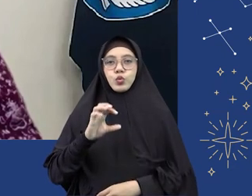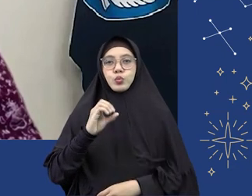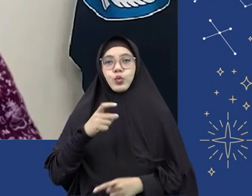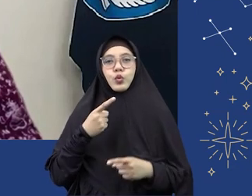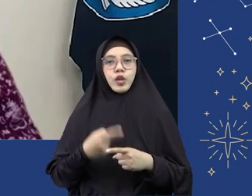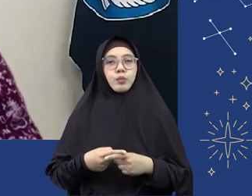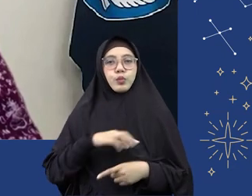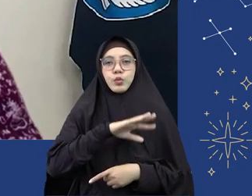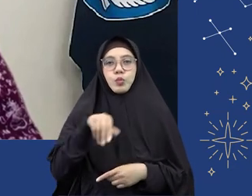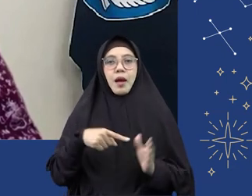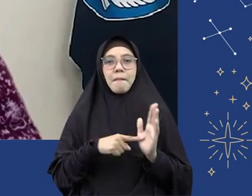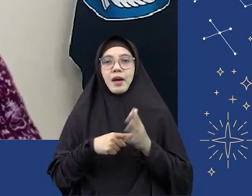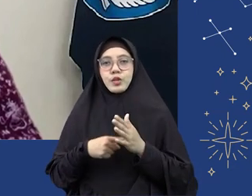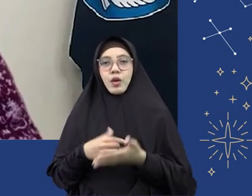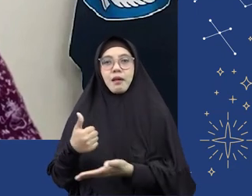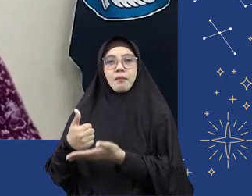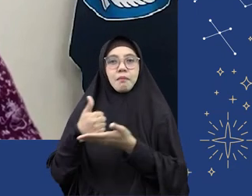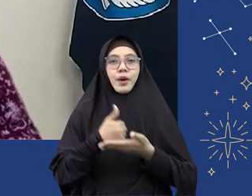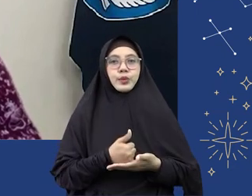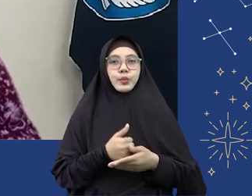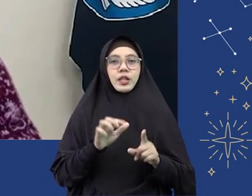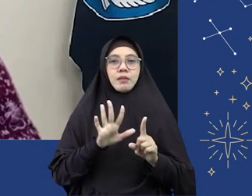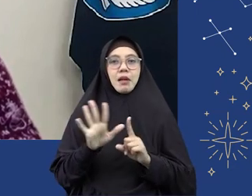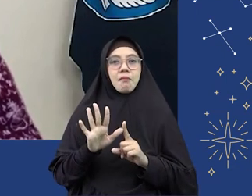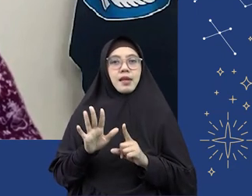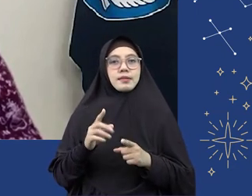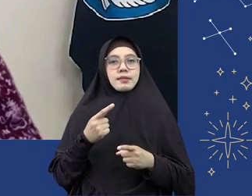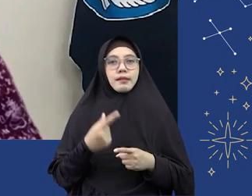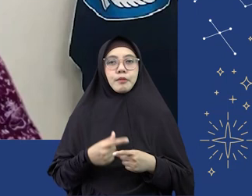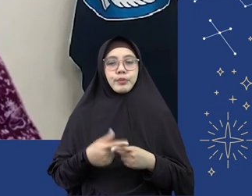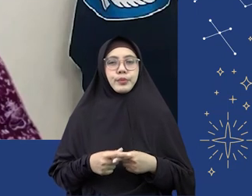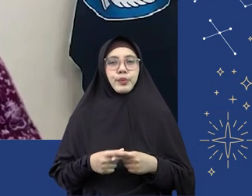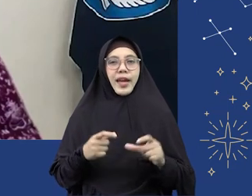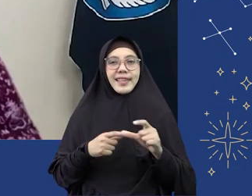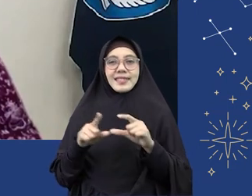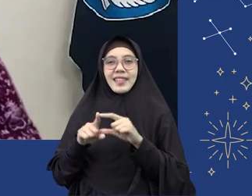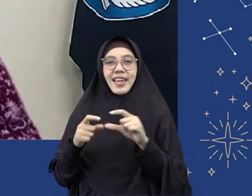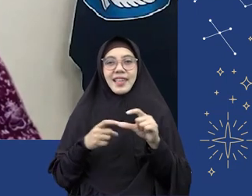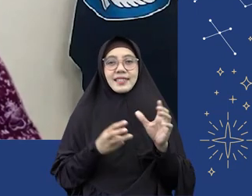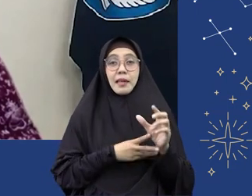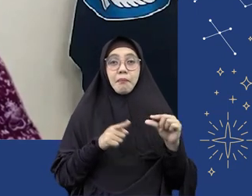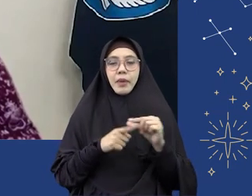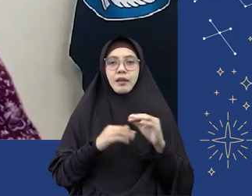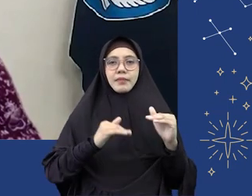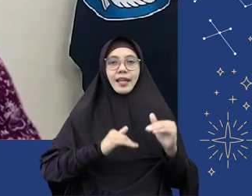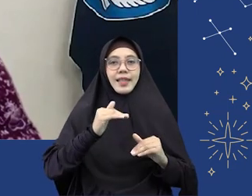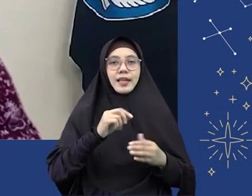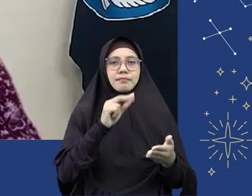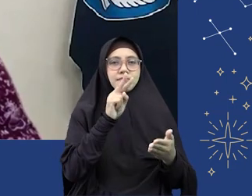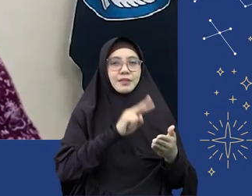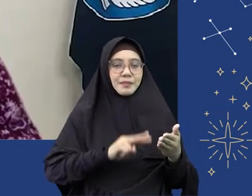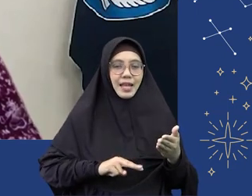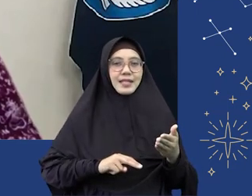mahasiswa di seluruh Indonesia membantu lebih dari 15000 SD dan SMP Mitra dalam meningkatkan kemampuan literasi dan generasi